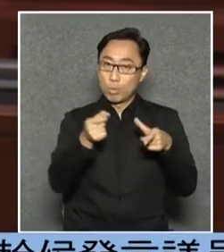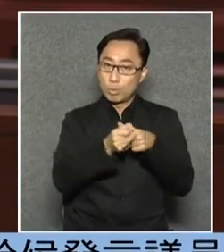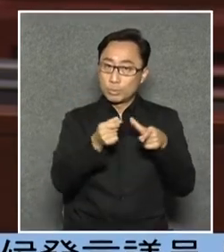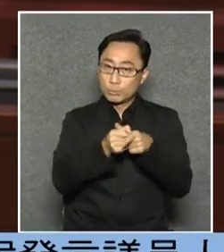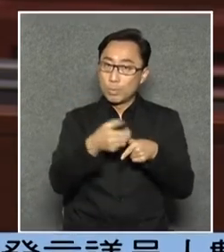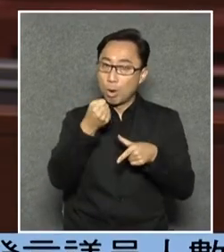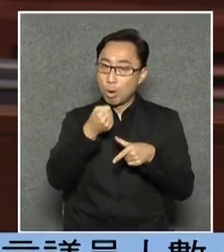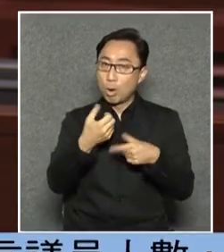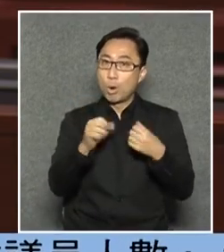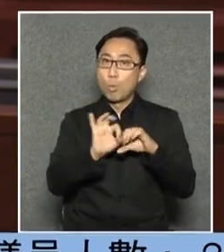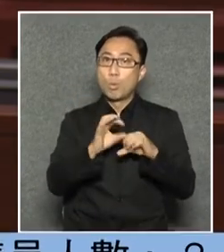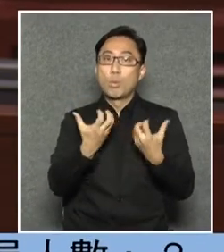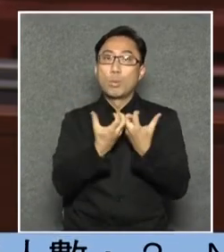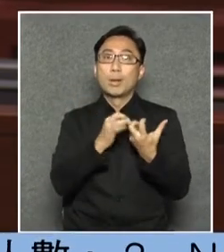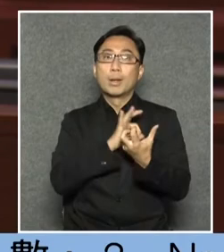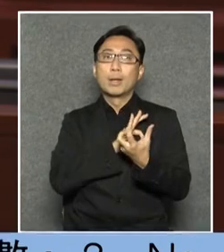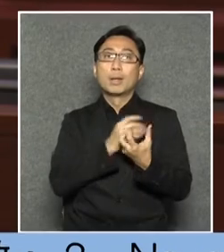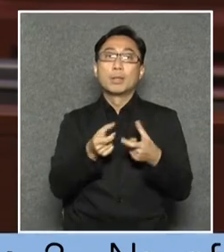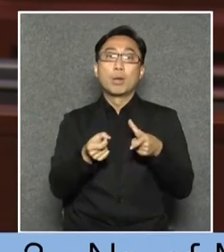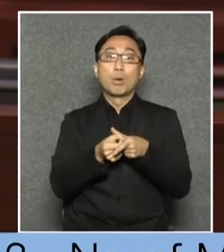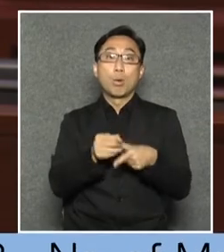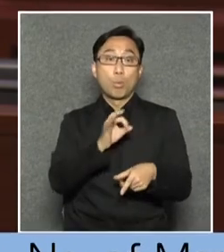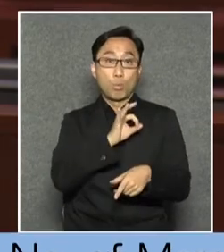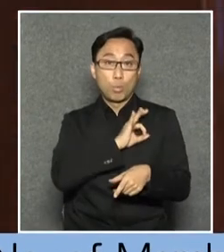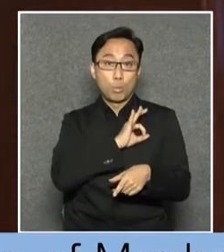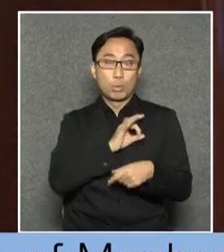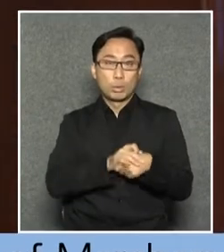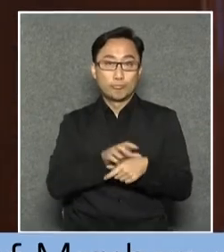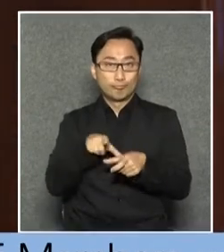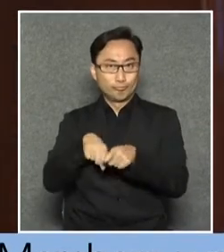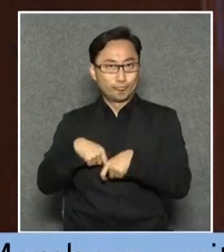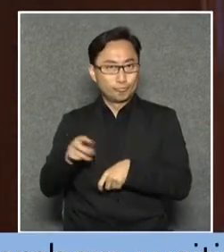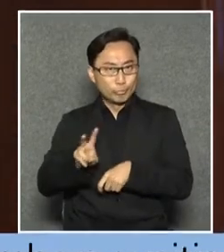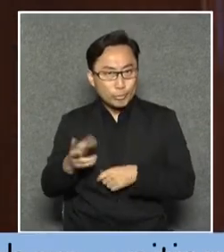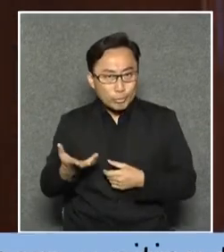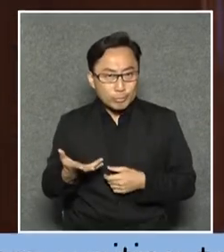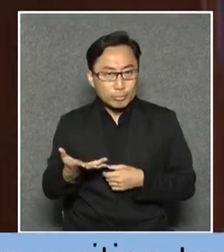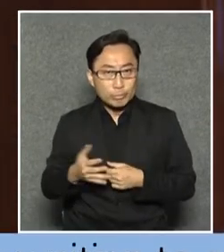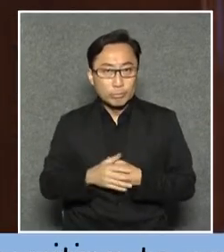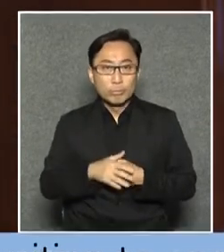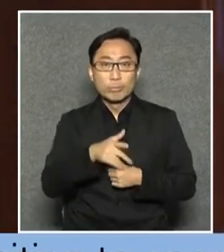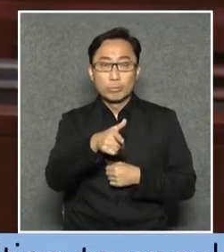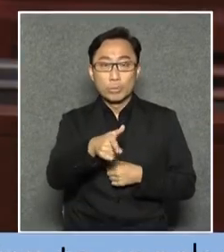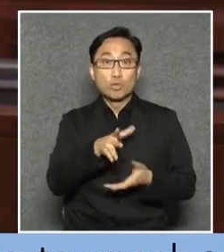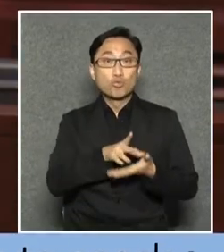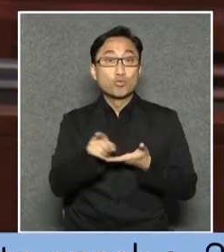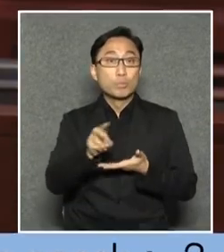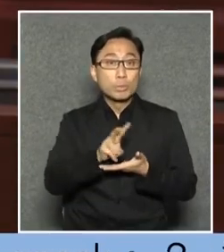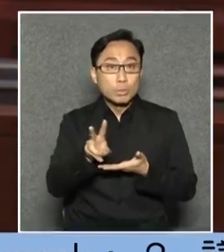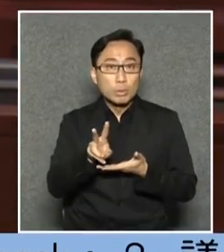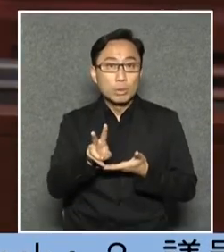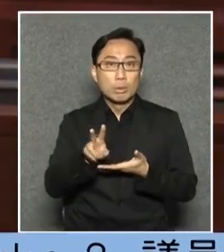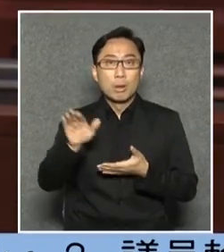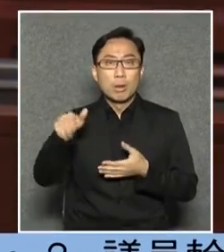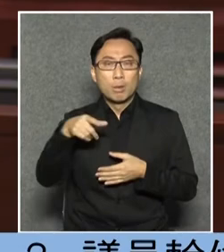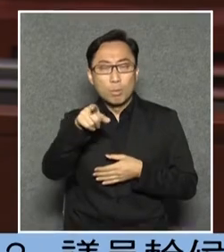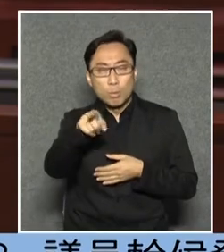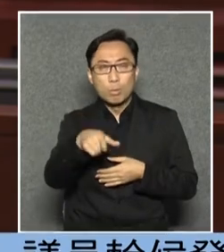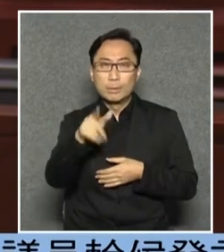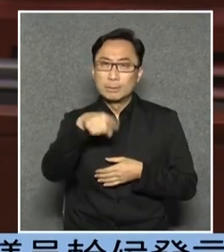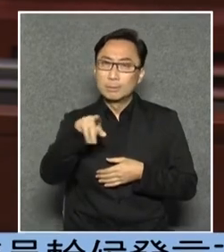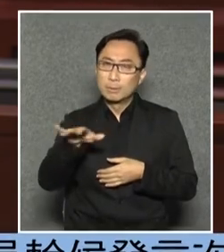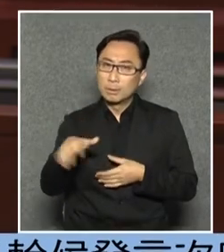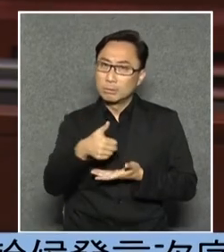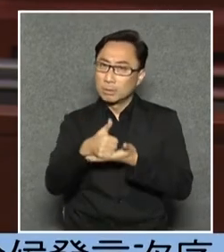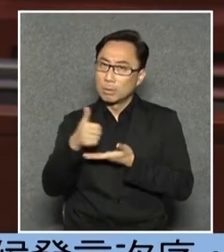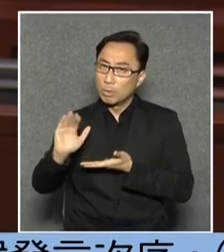會計師公會，梗係啦，有生意啊嘛，哥，你做嗰行，老實講，嚟嗰陣時點解話會創造1000多個職位